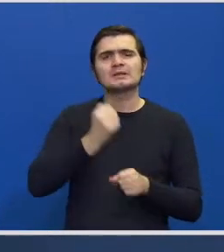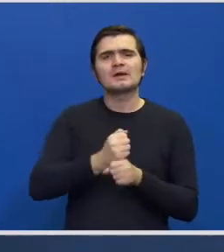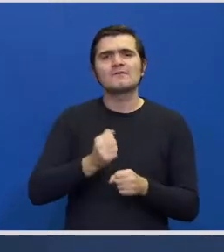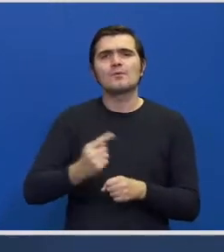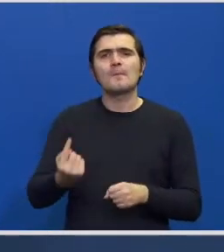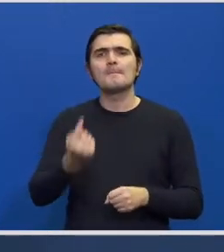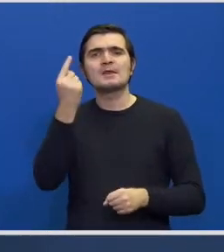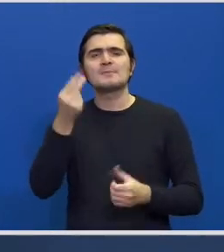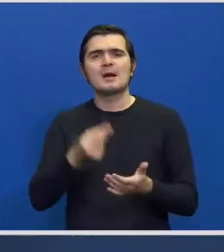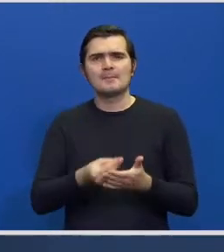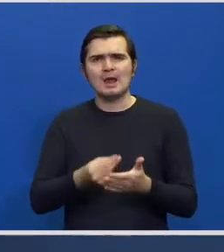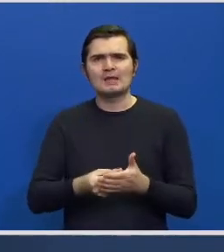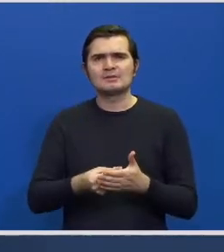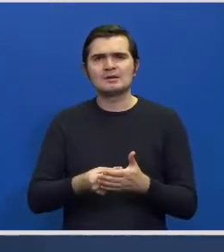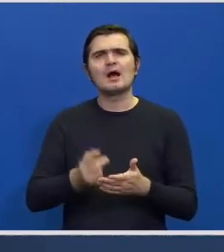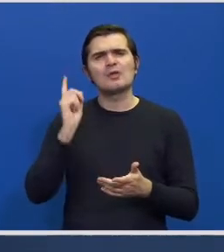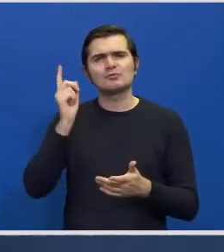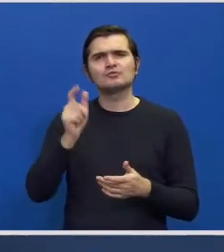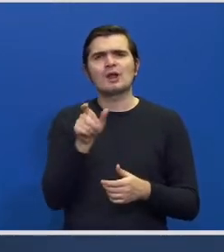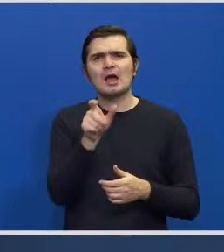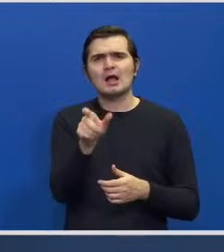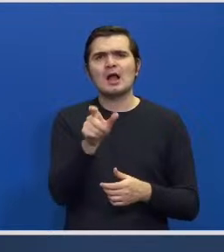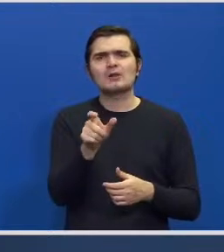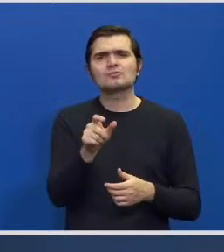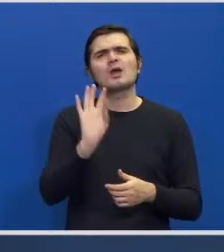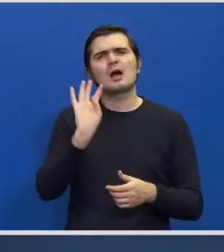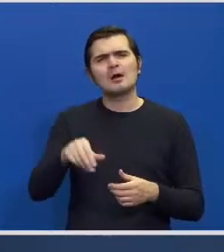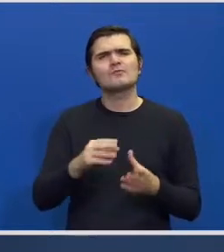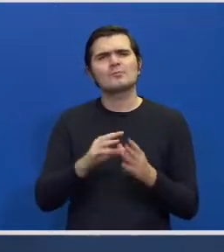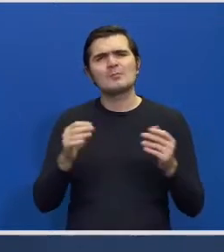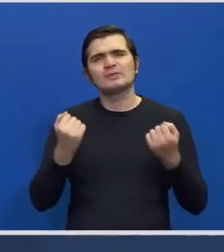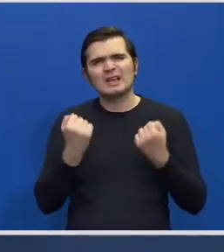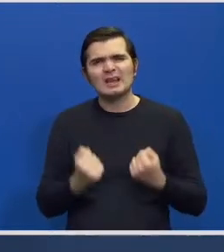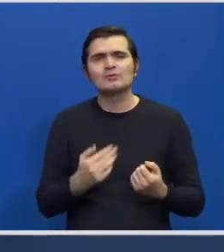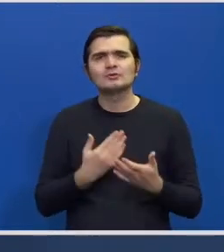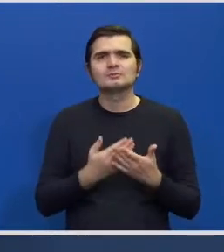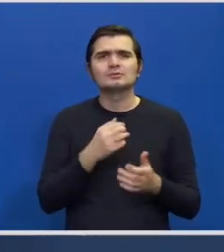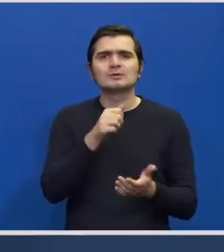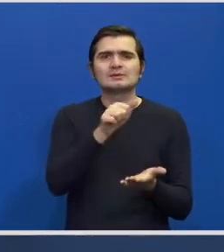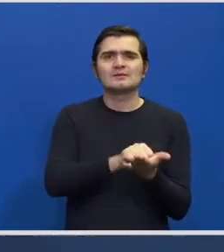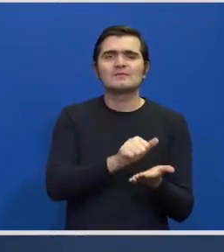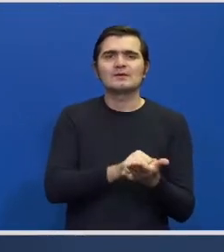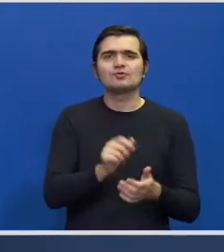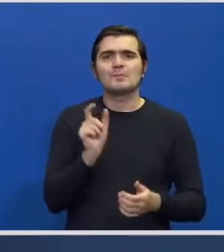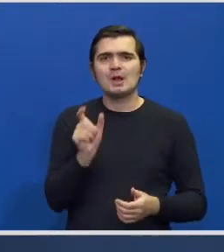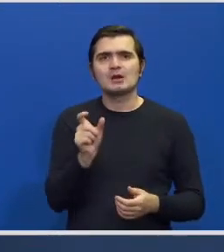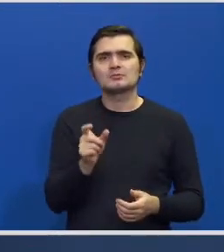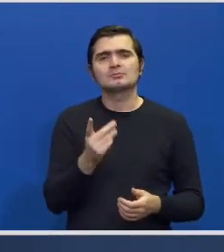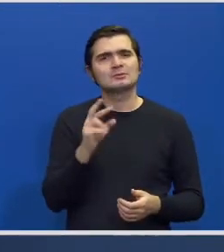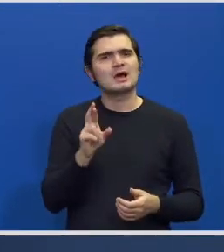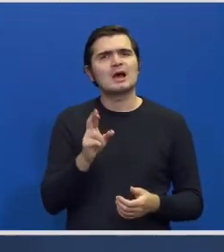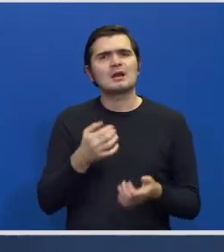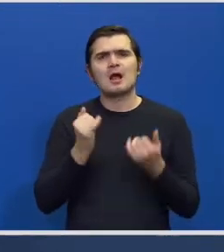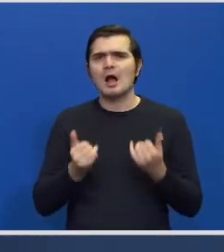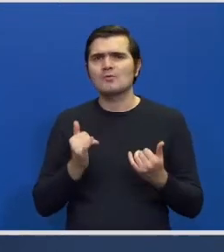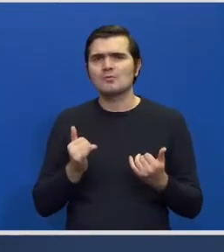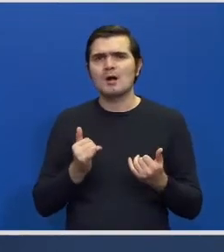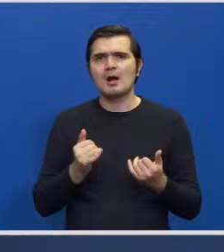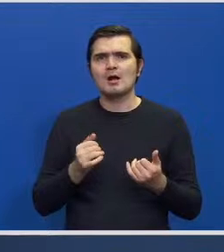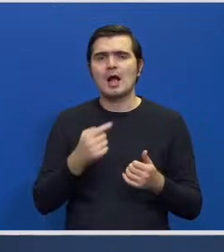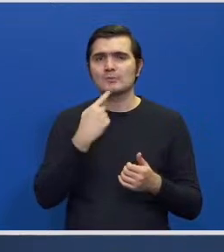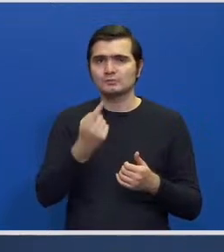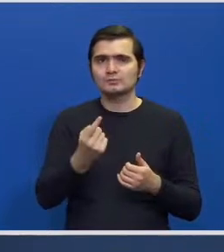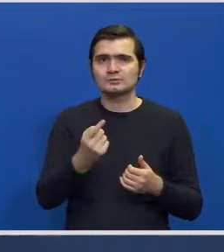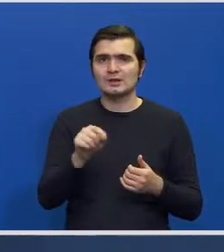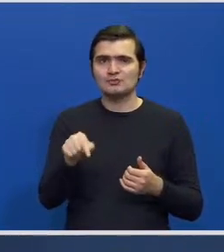tranșa 1, dacă ne aducem aminte, câte greutăți am avut pentru ca să emitem aceste carduri. De această